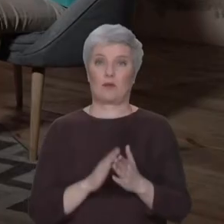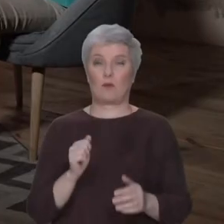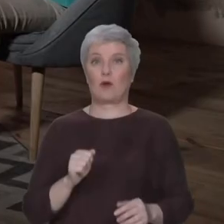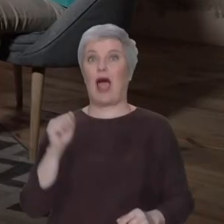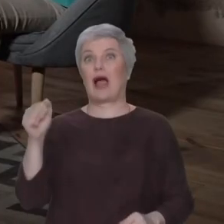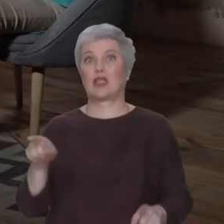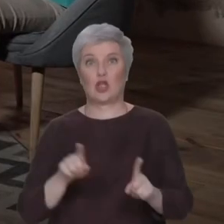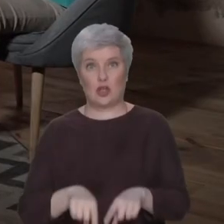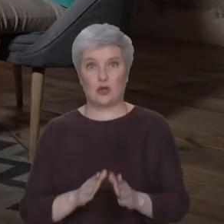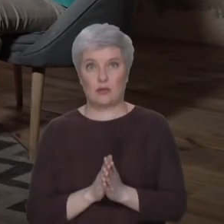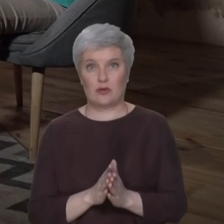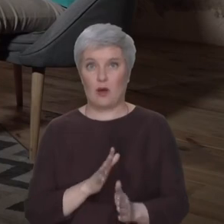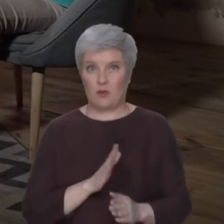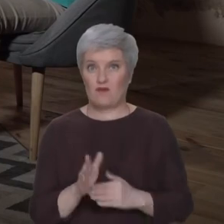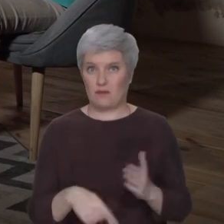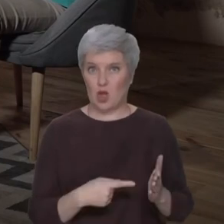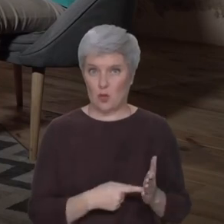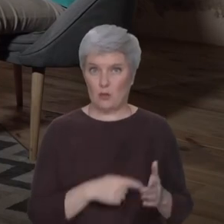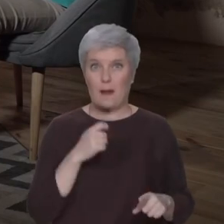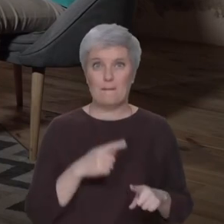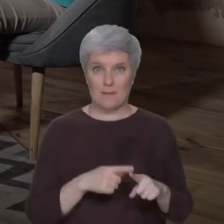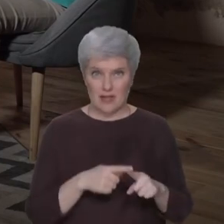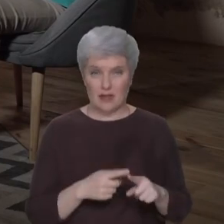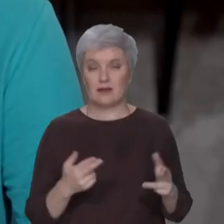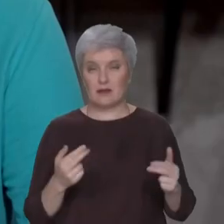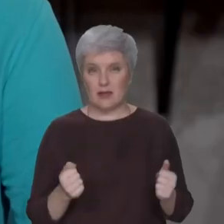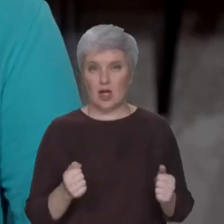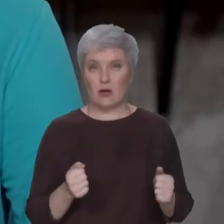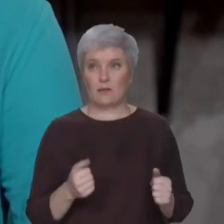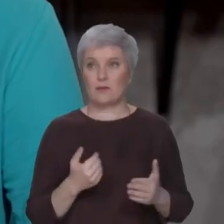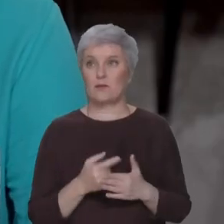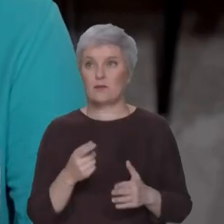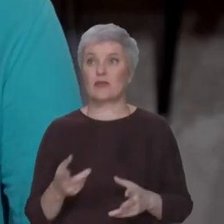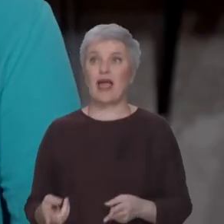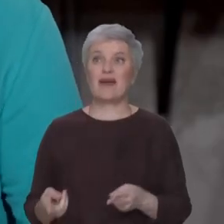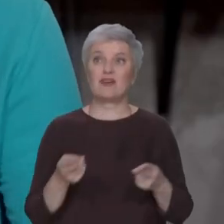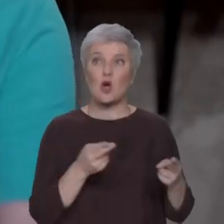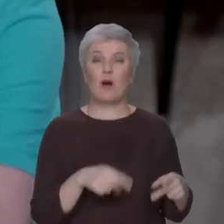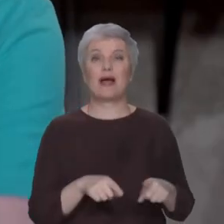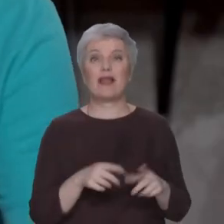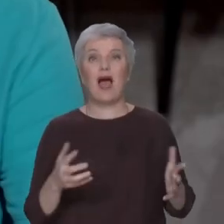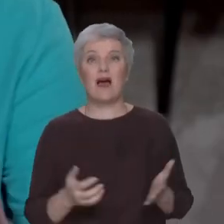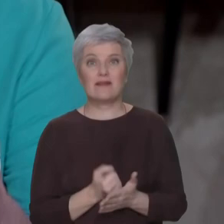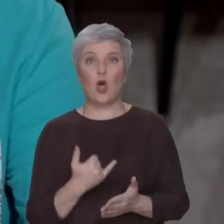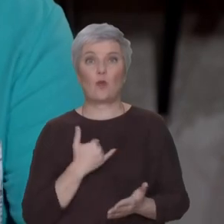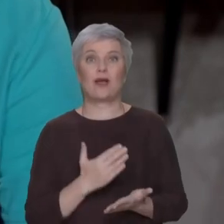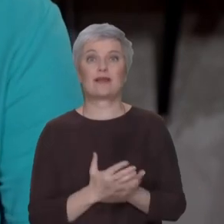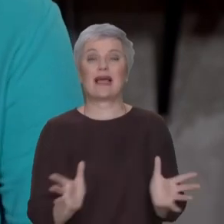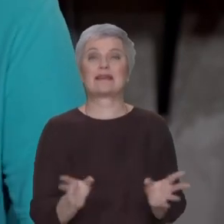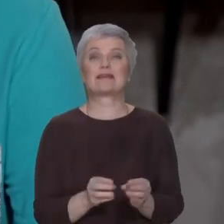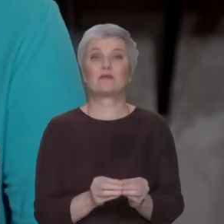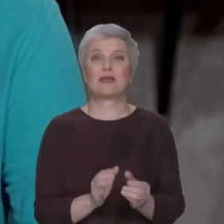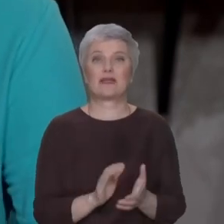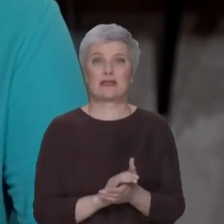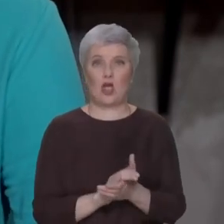теж просили, я не знаю. Він був у Маріуполі, його брат. Так, він був у Маріуполі. Здається, його евакуювали. Ну, так вийшло, що у нас є спільні знайомі. Ну, світ